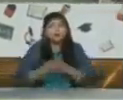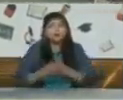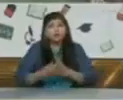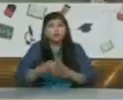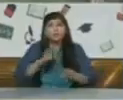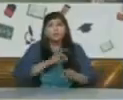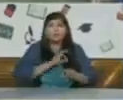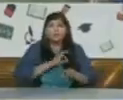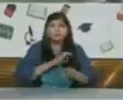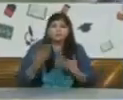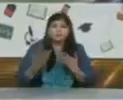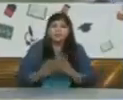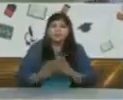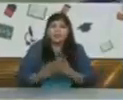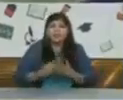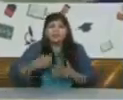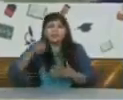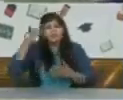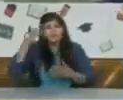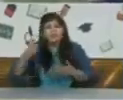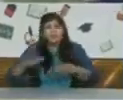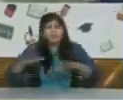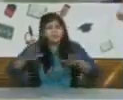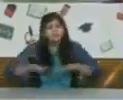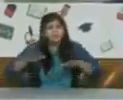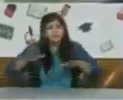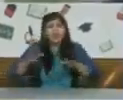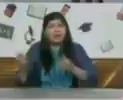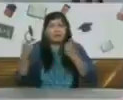मेरा मन करता है कुछ पल में झूले पर जरूर बैठूं।